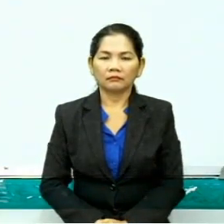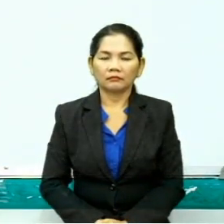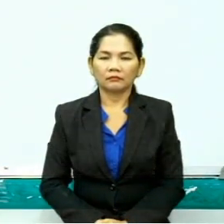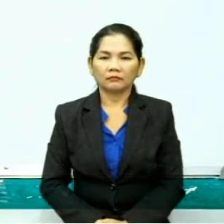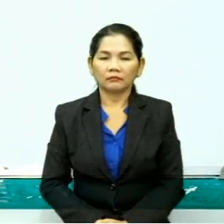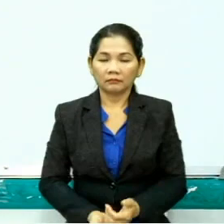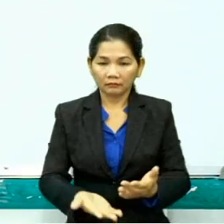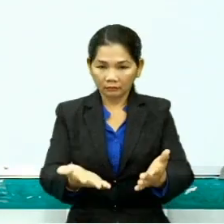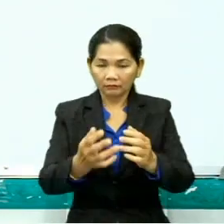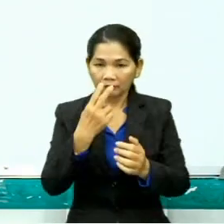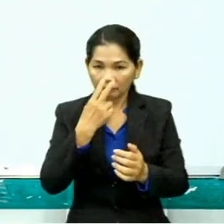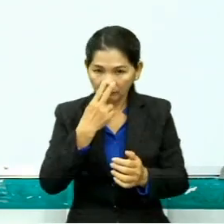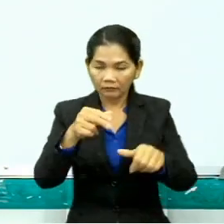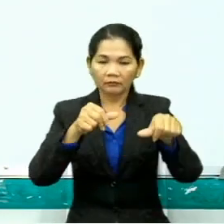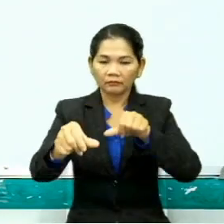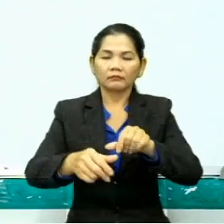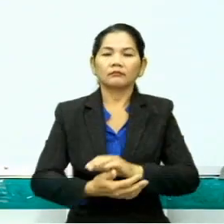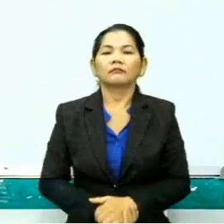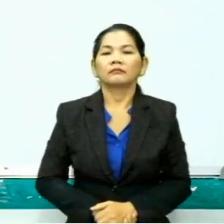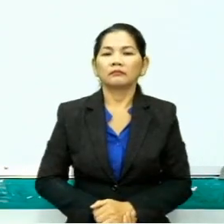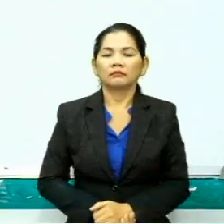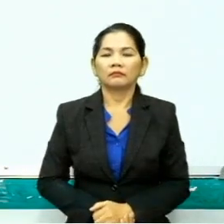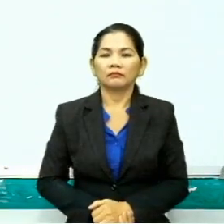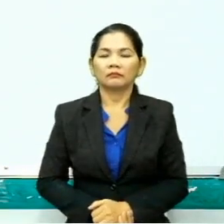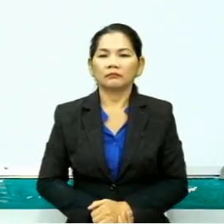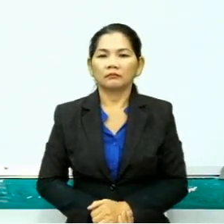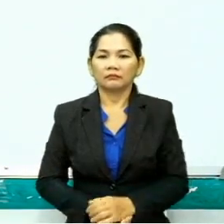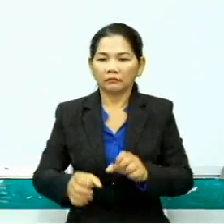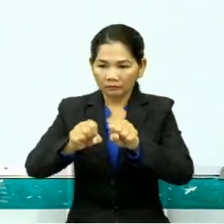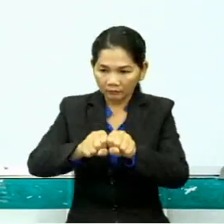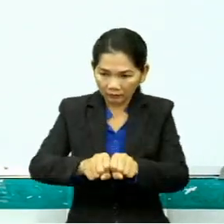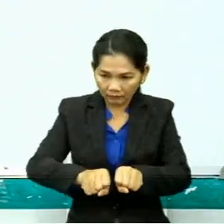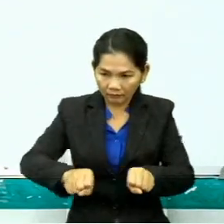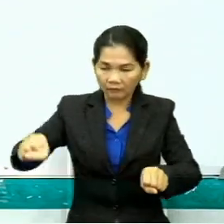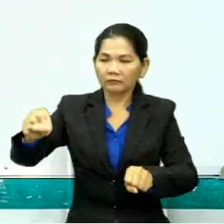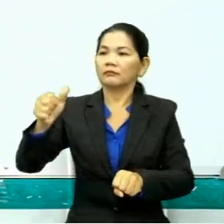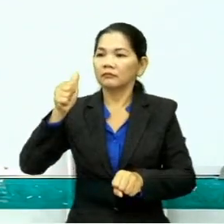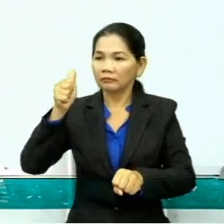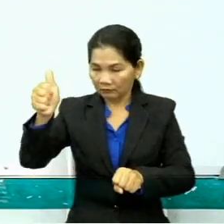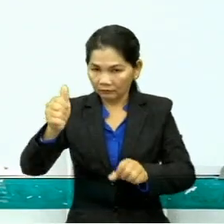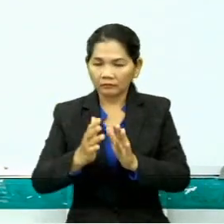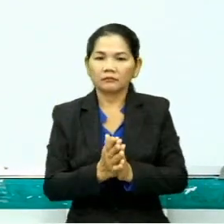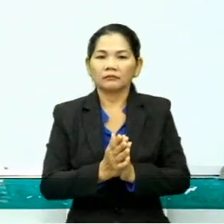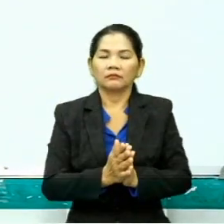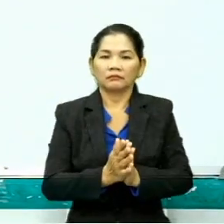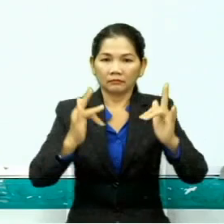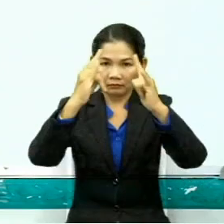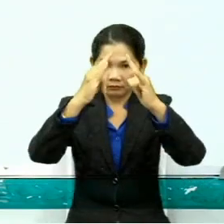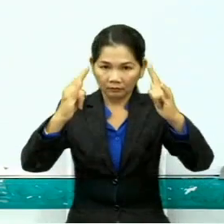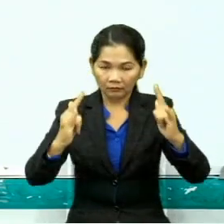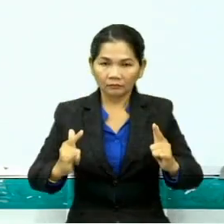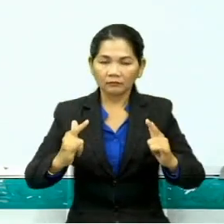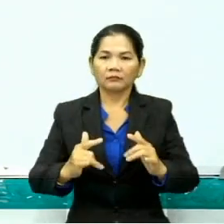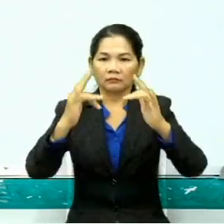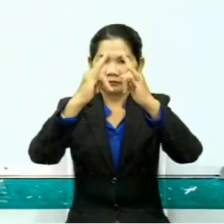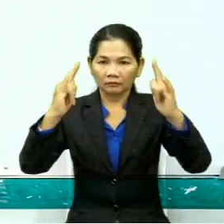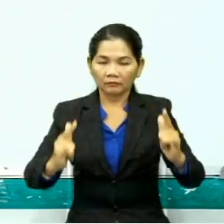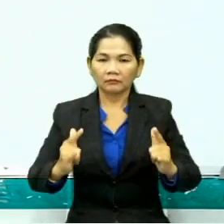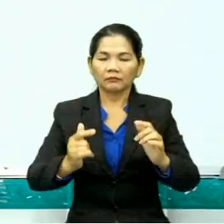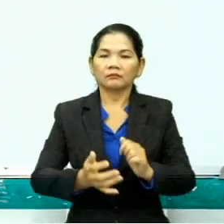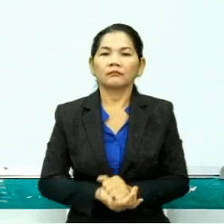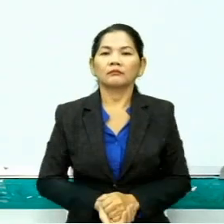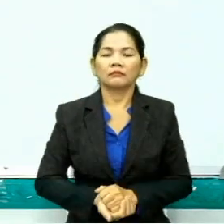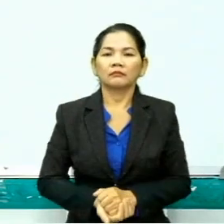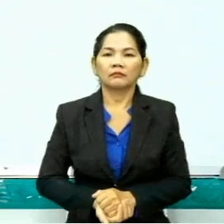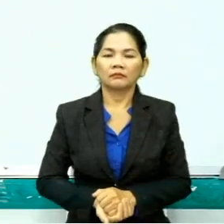chá ta lấy con mơ và to tiền bề khăn san là ó tiền bấm tía thì cái đầy ta nên chua nó bề vậy tía